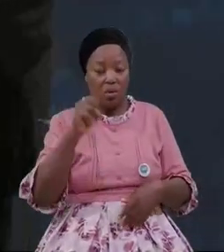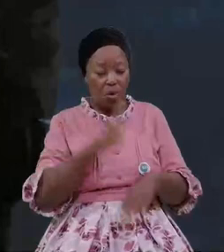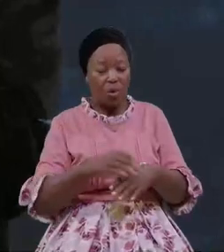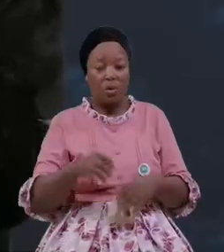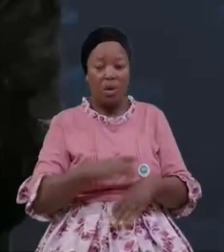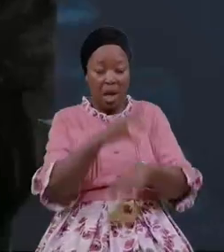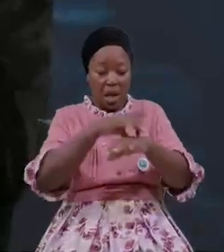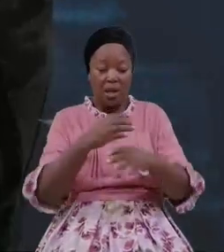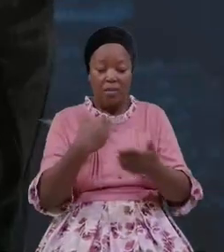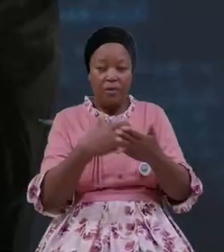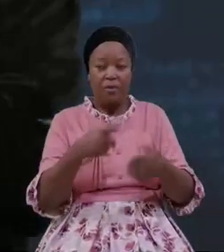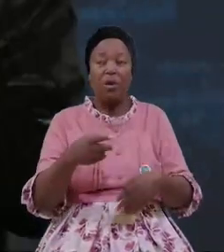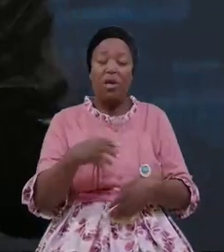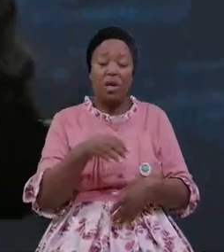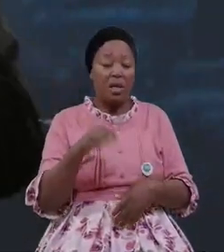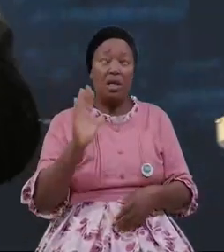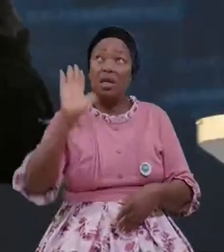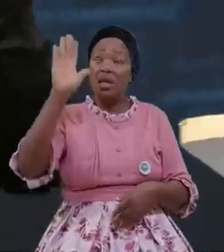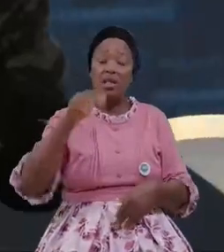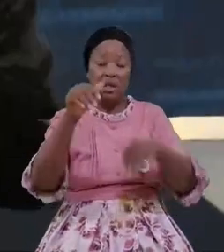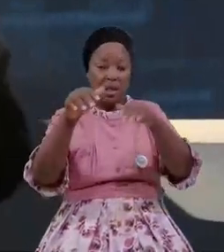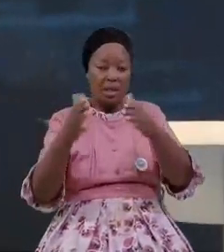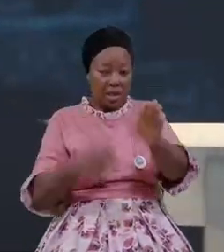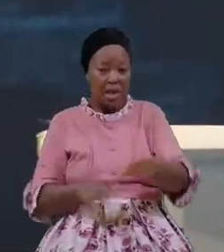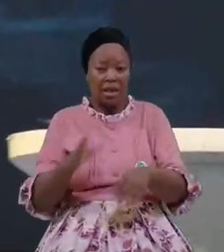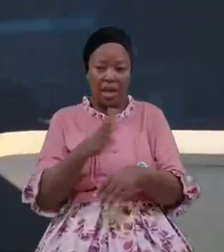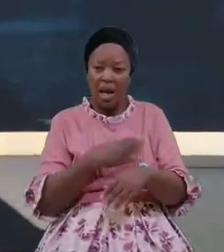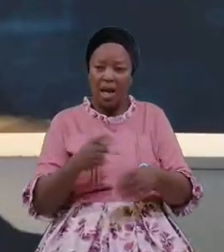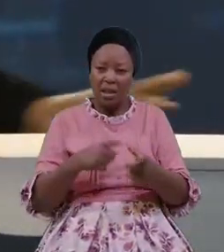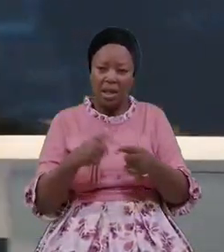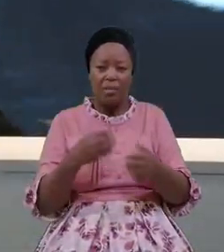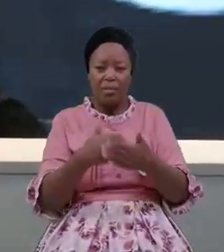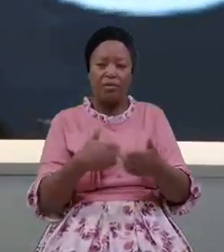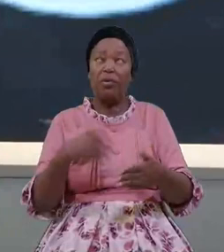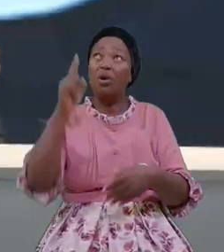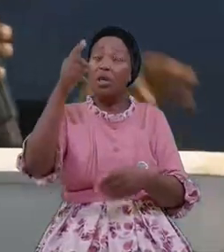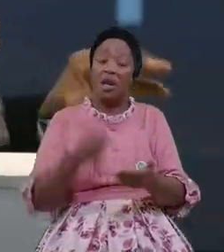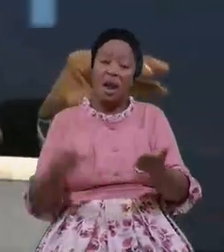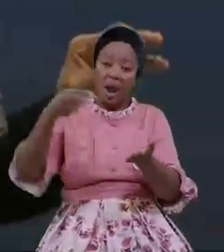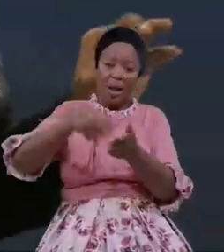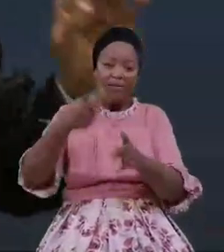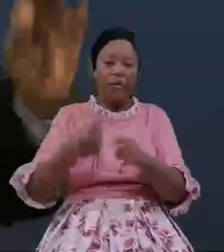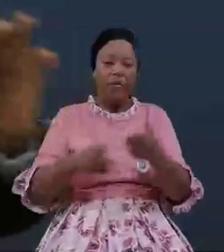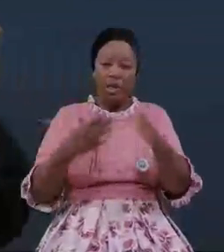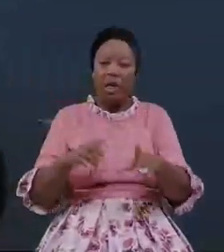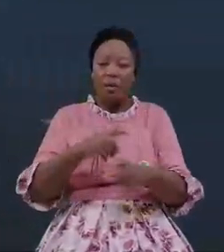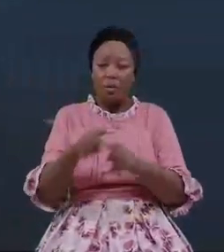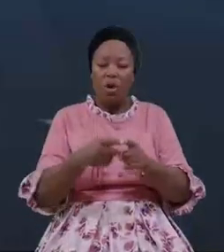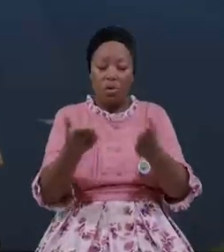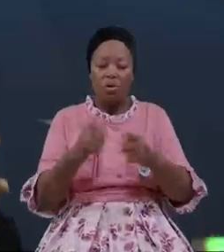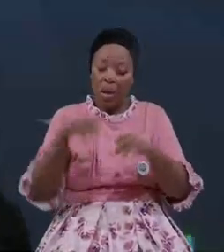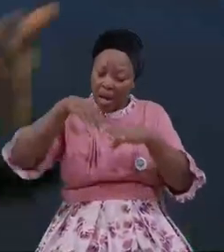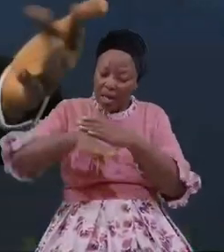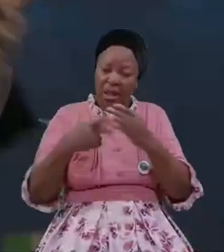crucificion avant sa mort avant sa résurrection d' la mort s'il allait quelque part